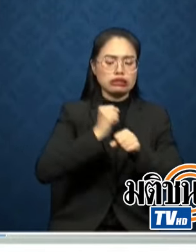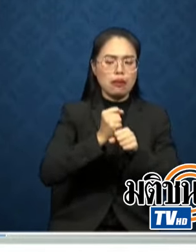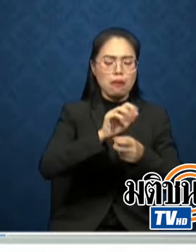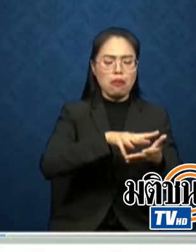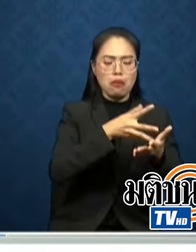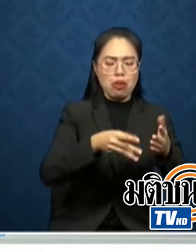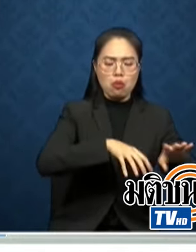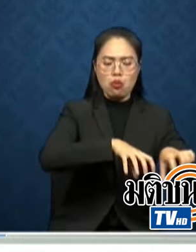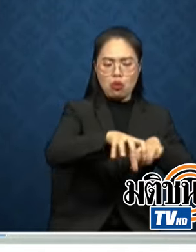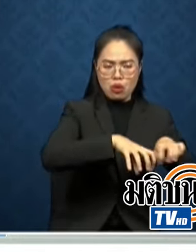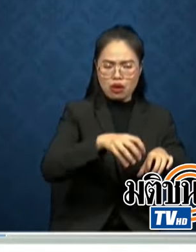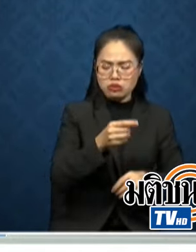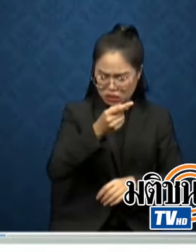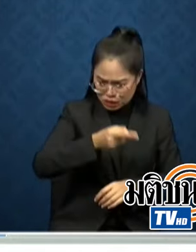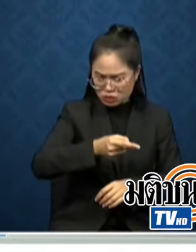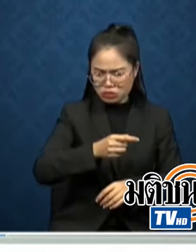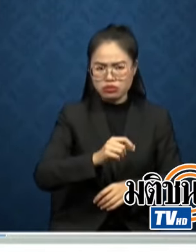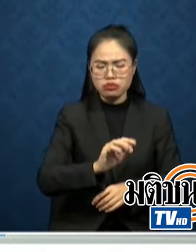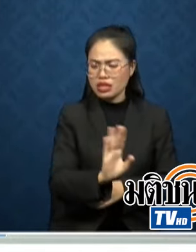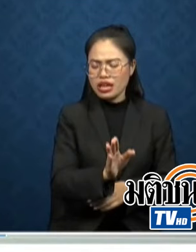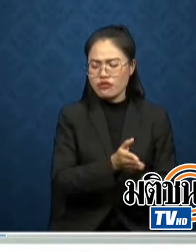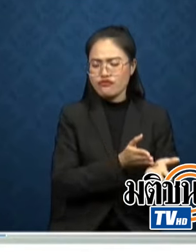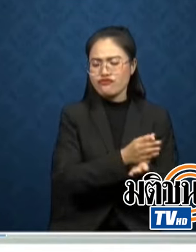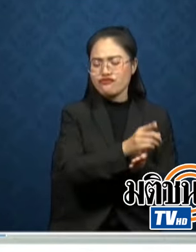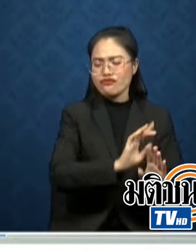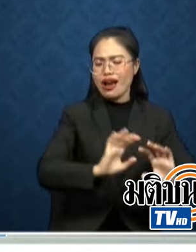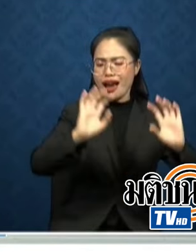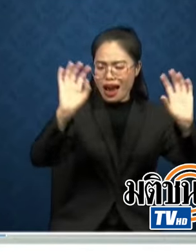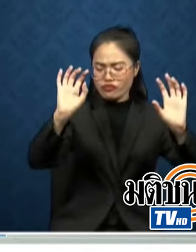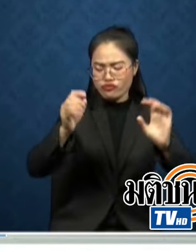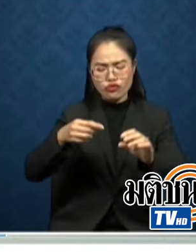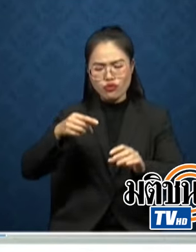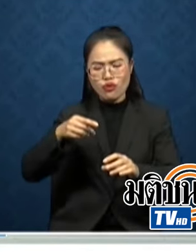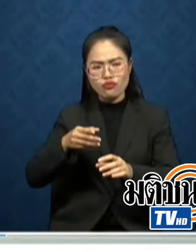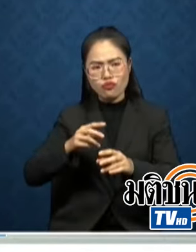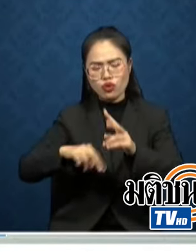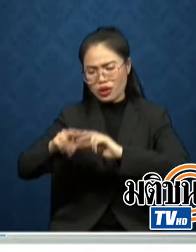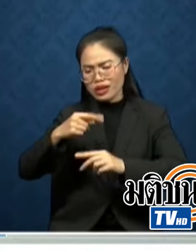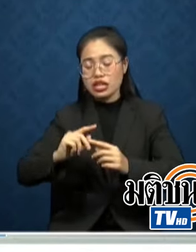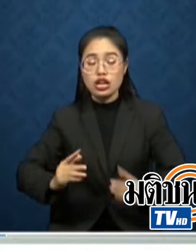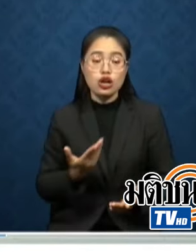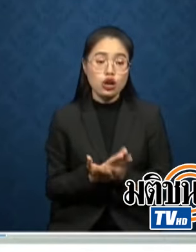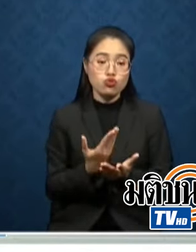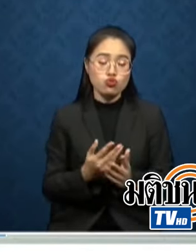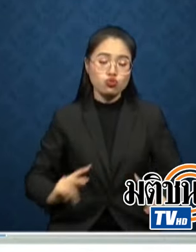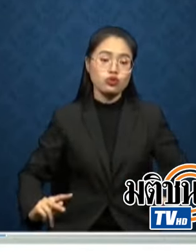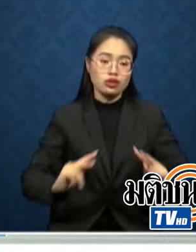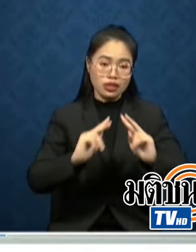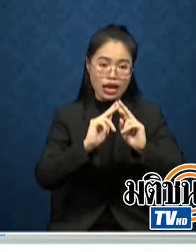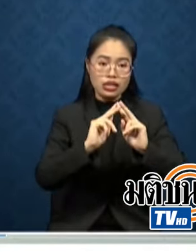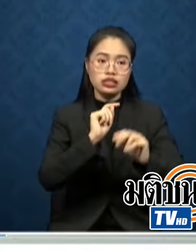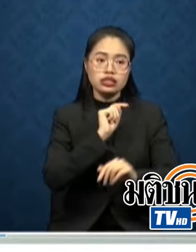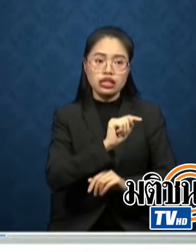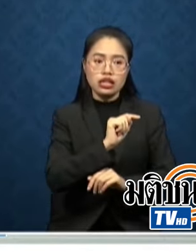งๆนะครับไม่ใช่แค่ให้ฝ่ายปกครองหรือฝ่ายความมั่นคงอย่างเดียวทางกระทรวงการคลังเองโดยหน่วยงานที่อยู่